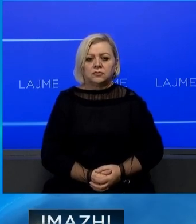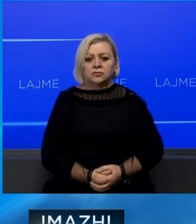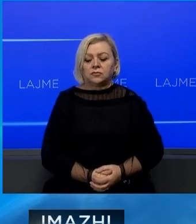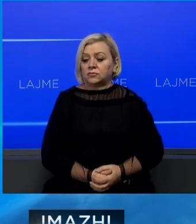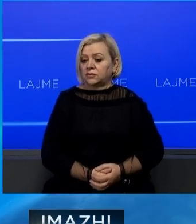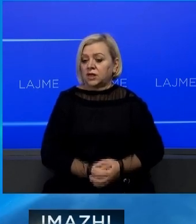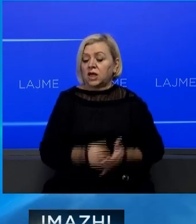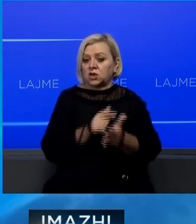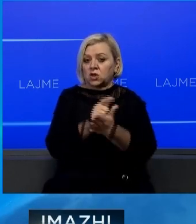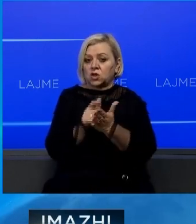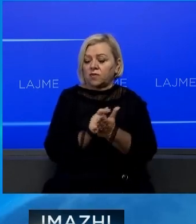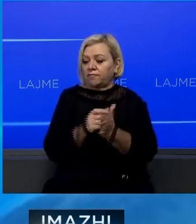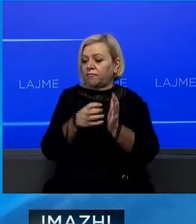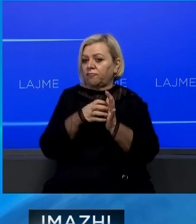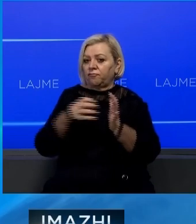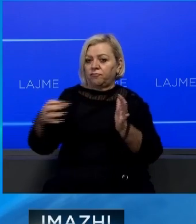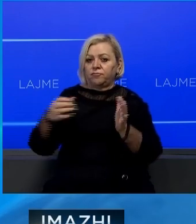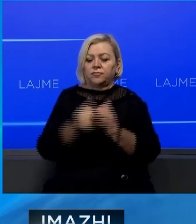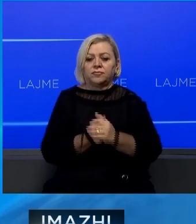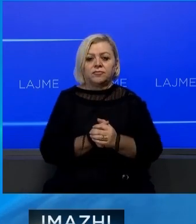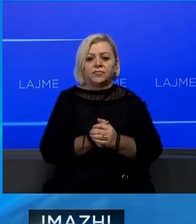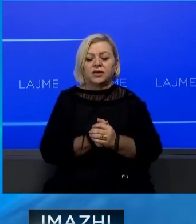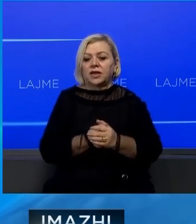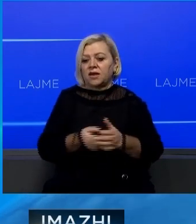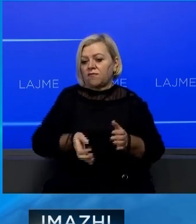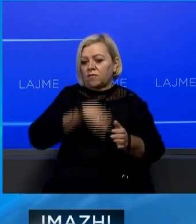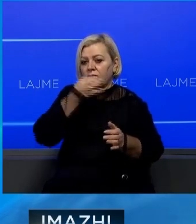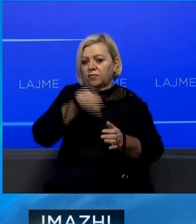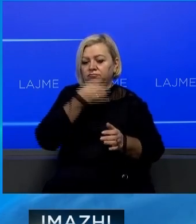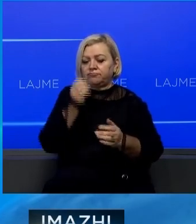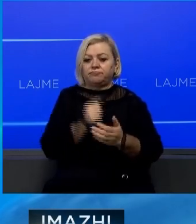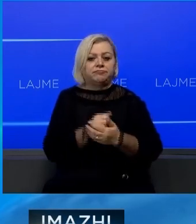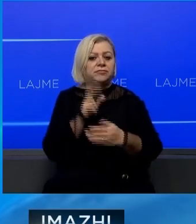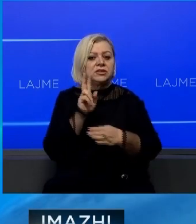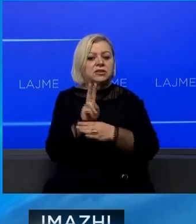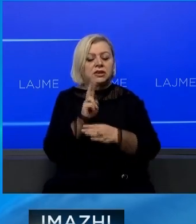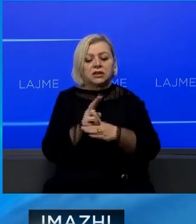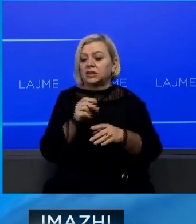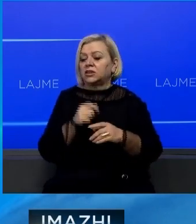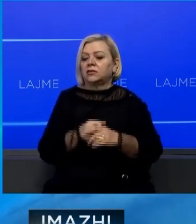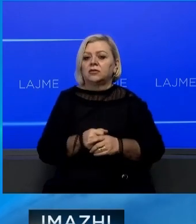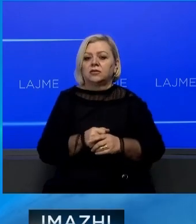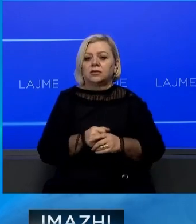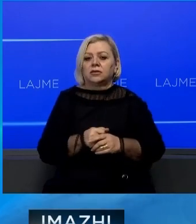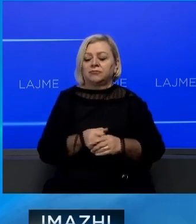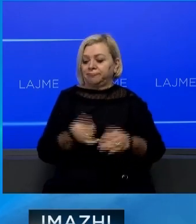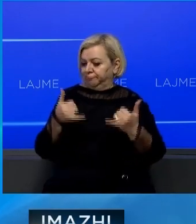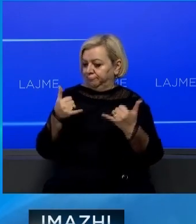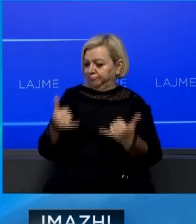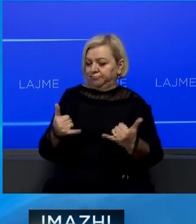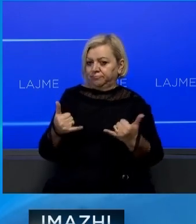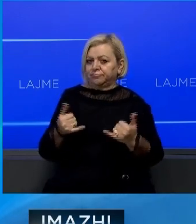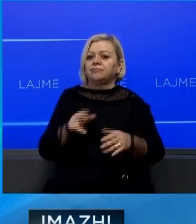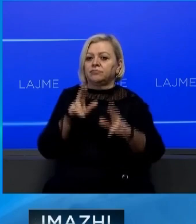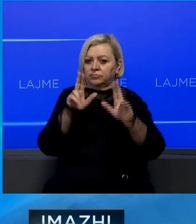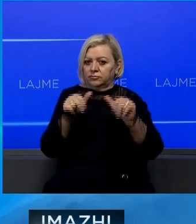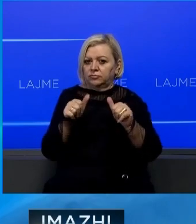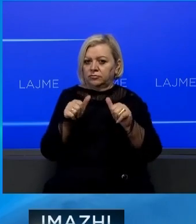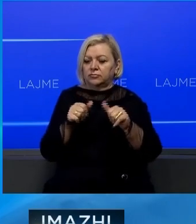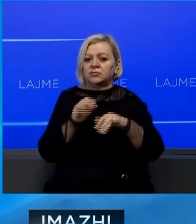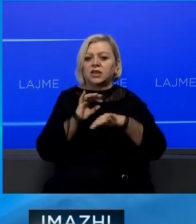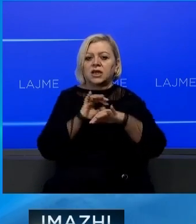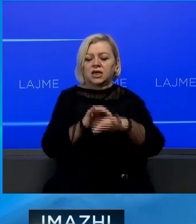E ndërkohë, ne do të vazhdojmë edhe pas disa informacioneve të trajtojmë çështjen e po. Tashmë e kemi si duket kreun